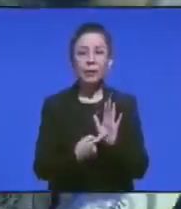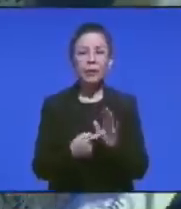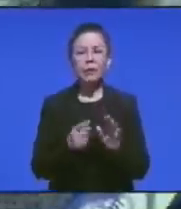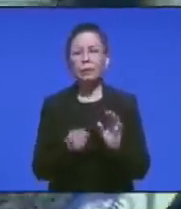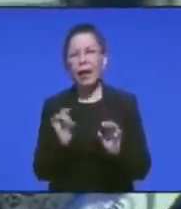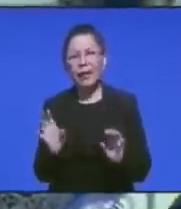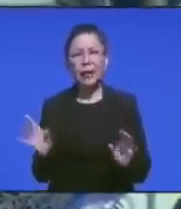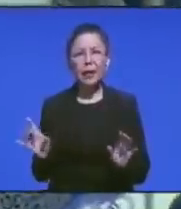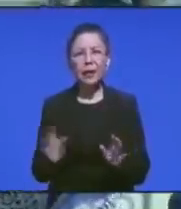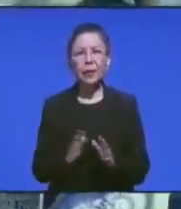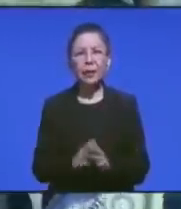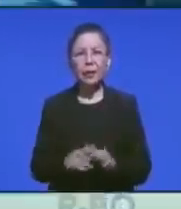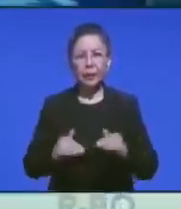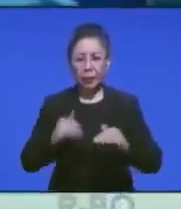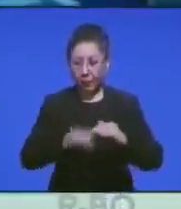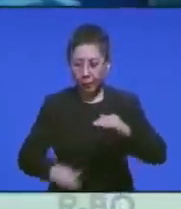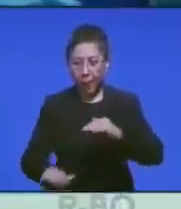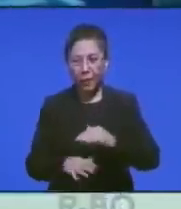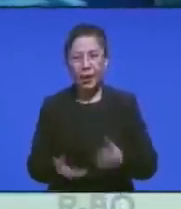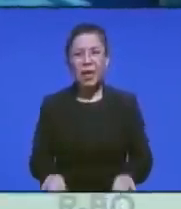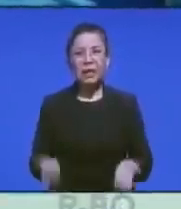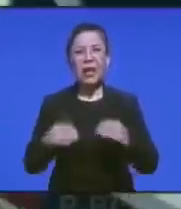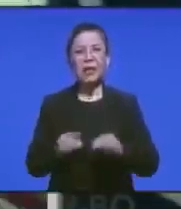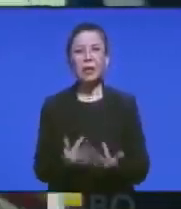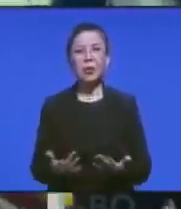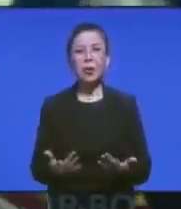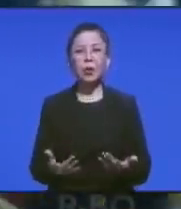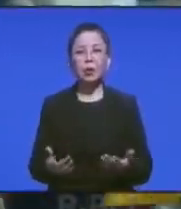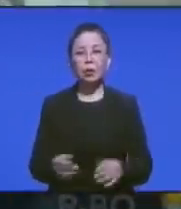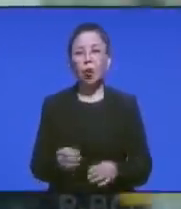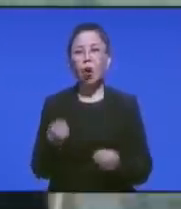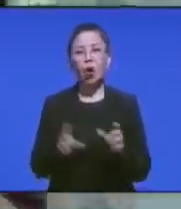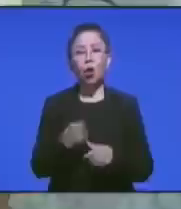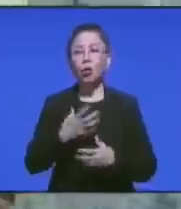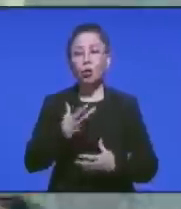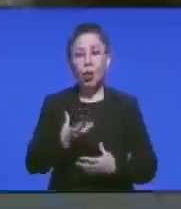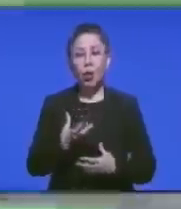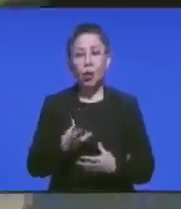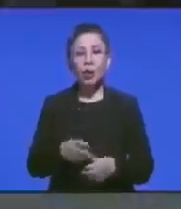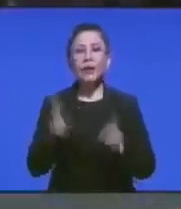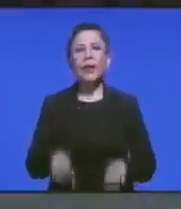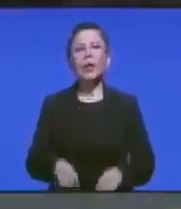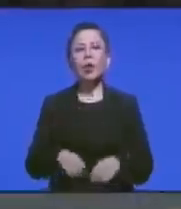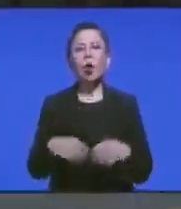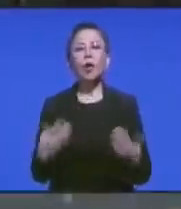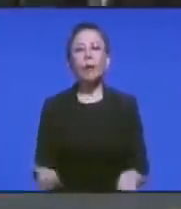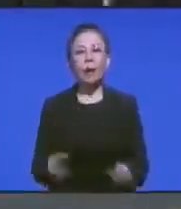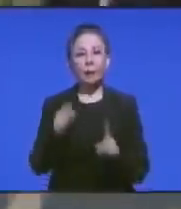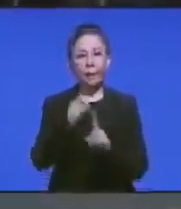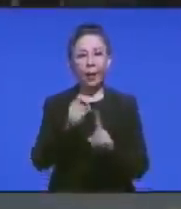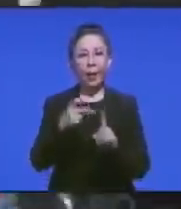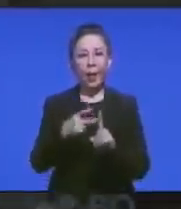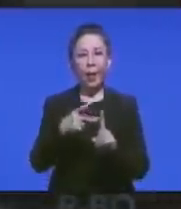begitu saja. Di level bawah, kesejahteraan masih menjadi impian jutaan warga yang menjadi korban PHK